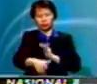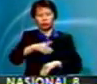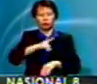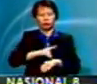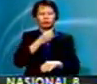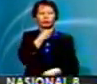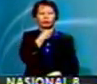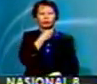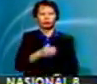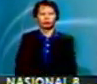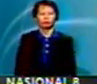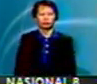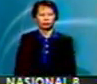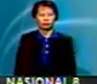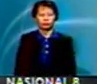Manjung.